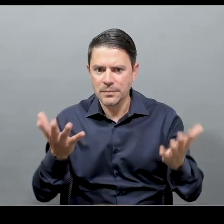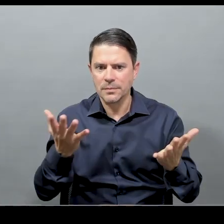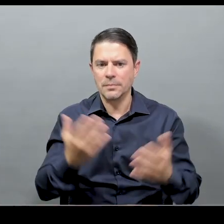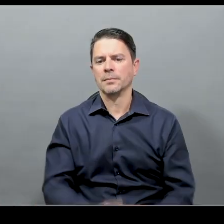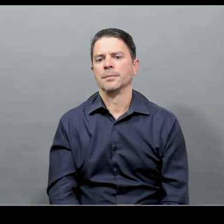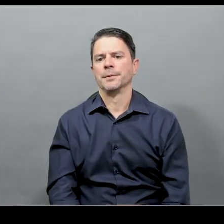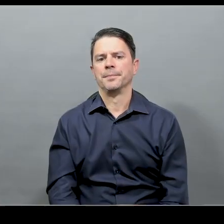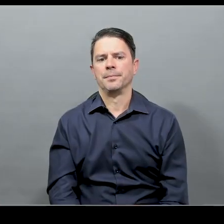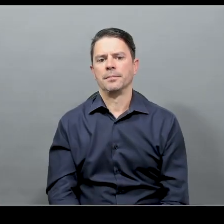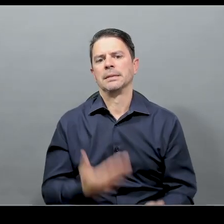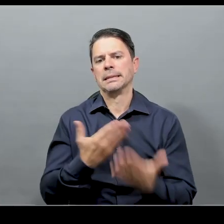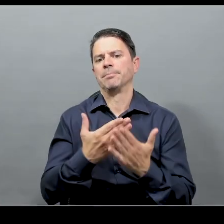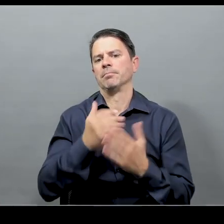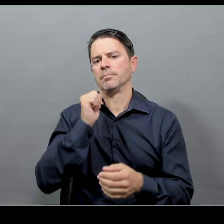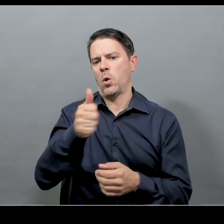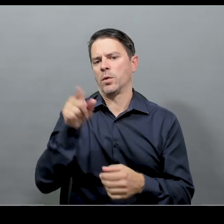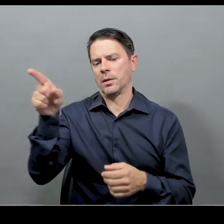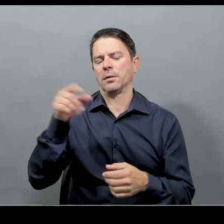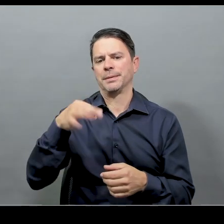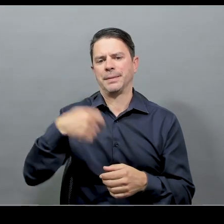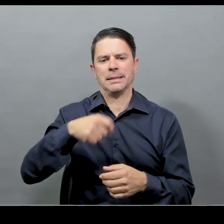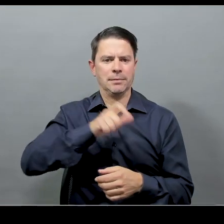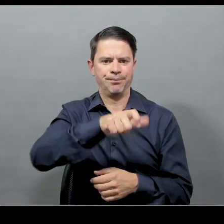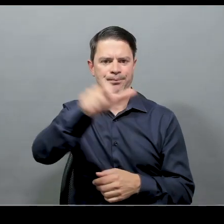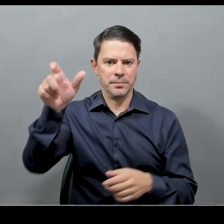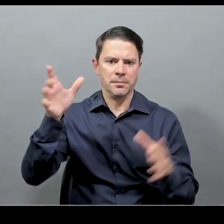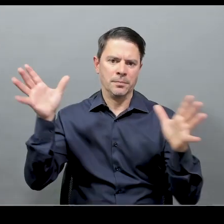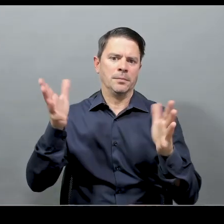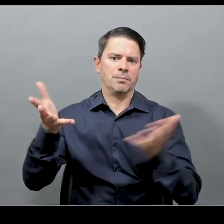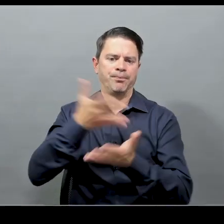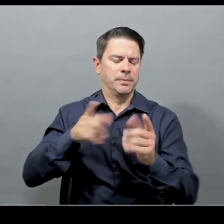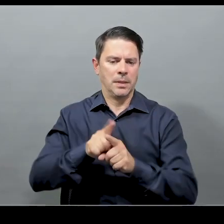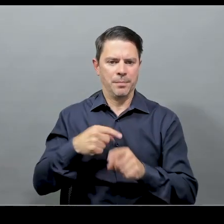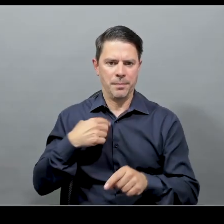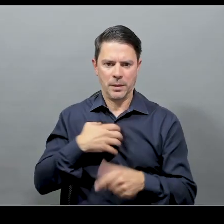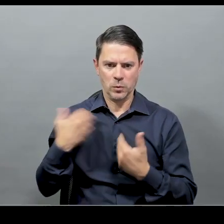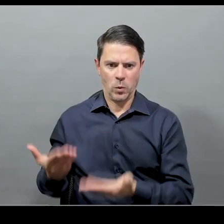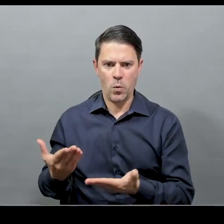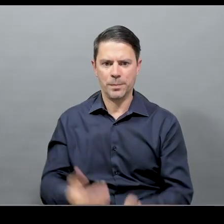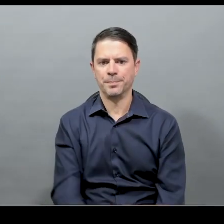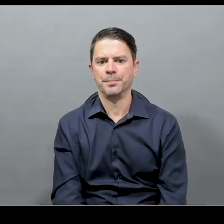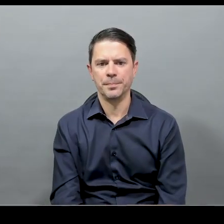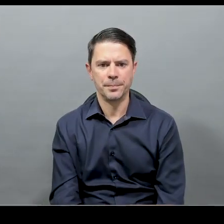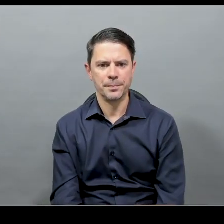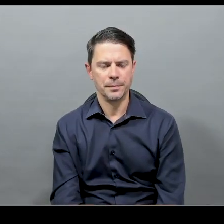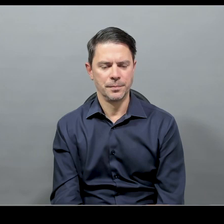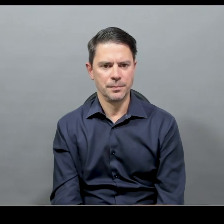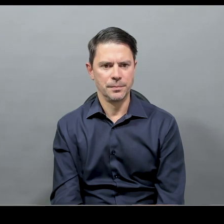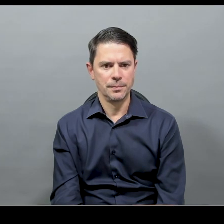und selbstverständlich von unserem. Wenn ich da gleich einmal ergänzen darf. Kollege Herrmann hat da angesprochen, es gibt einen einstimmigen